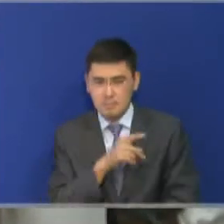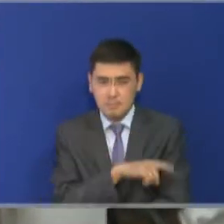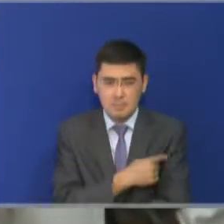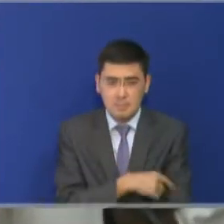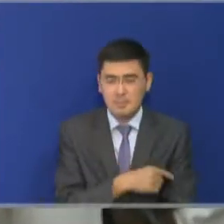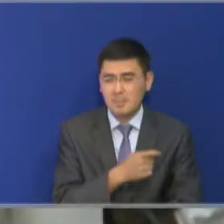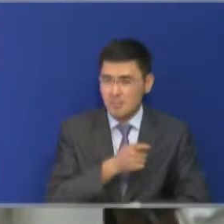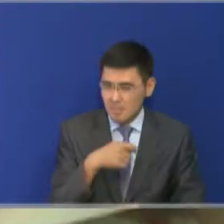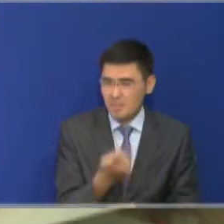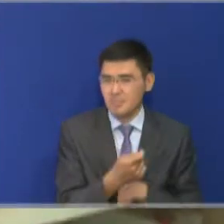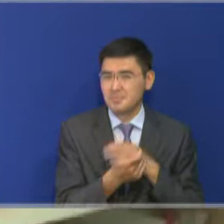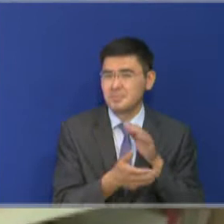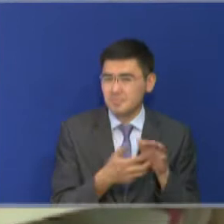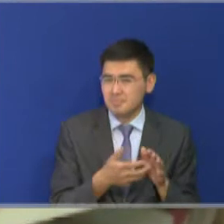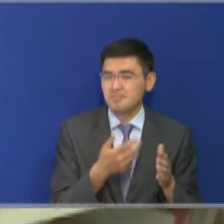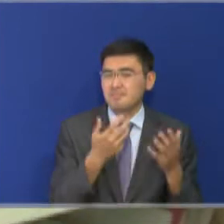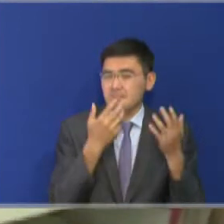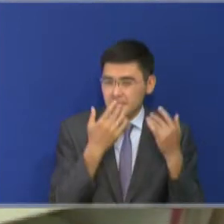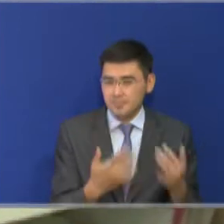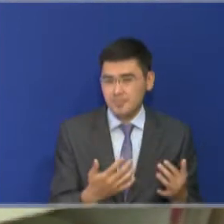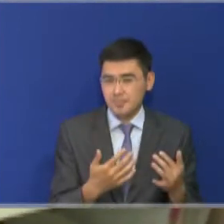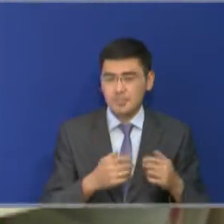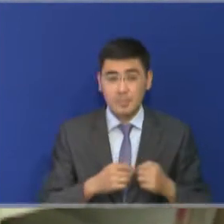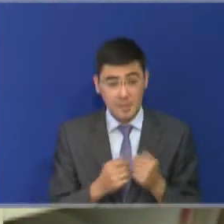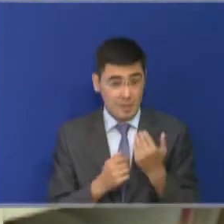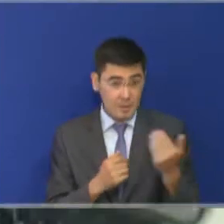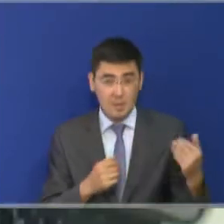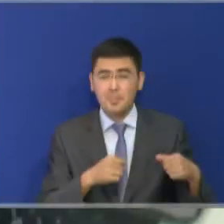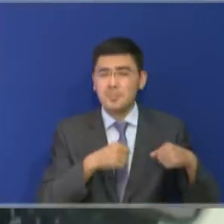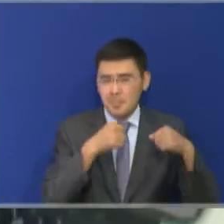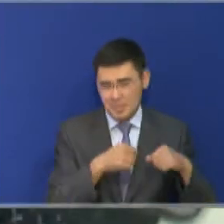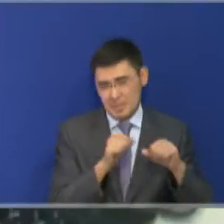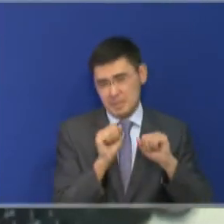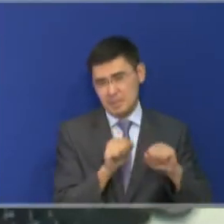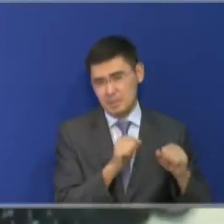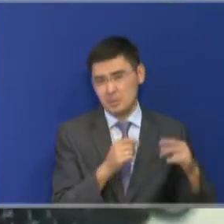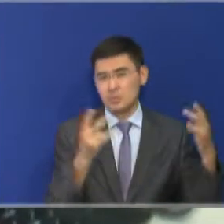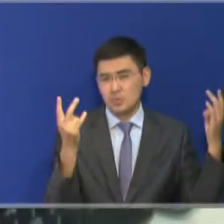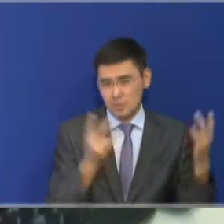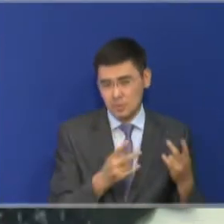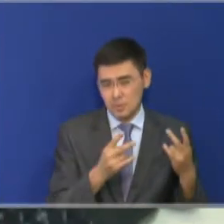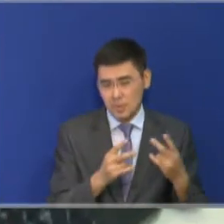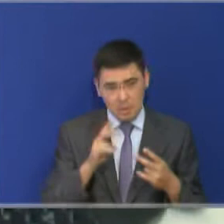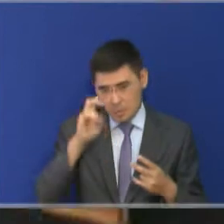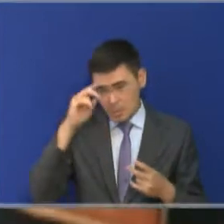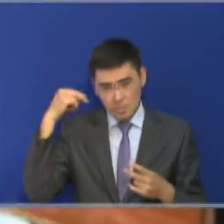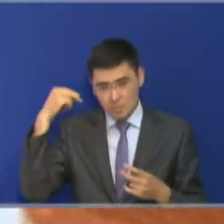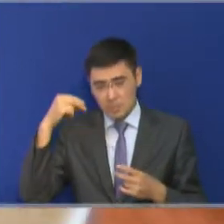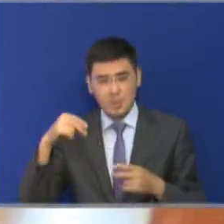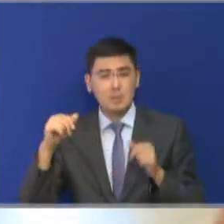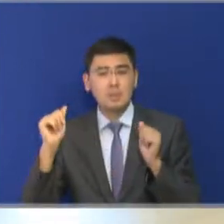еңбекақының аздығы мен дәрігерлер құқының тиісті деңгейде қорғалмауы себеп болған. Осыны ескерген мемлекет басшысы үкіметке биылдан